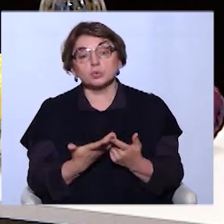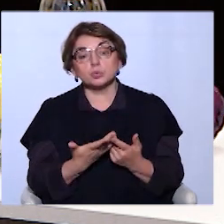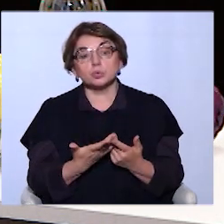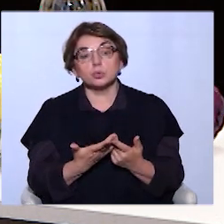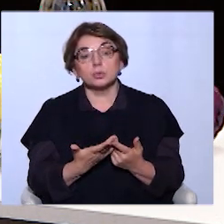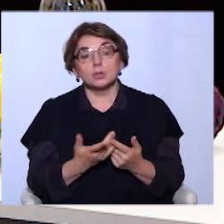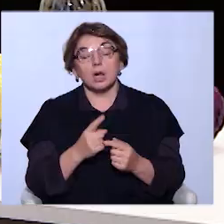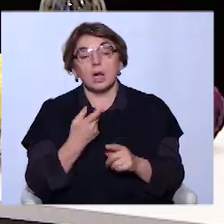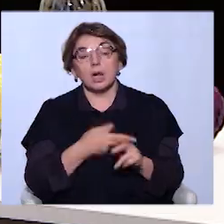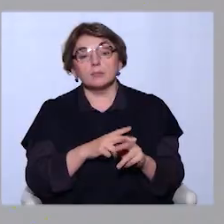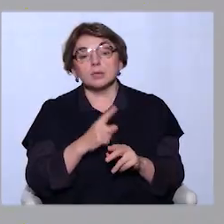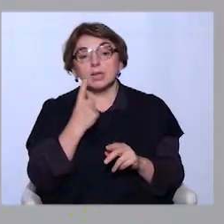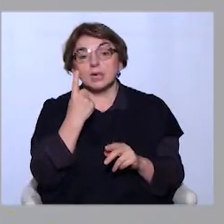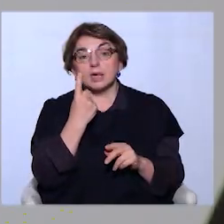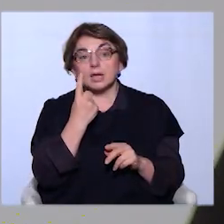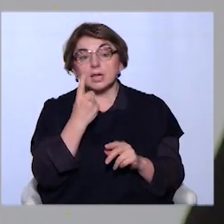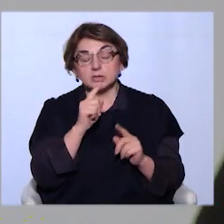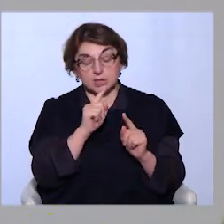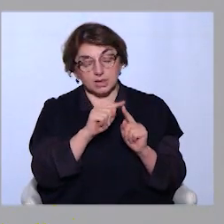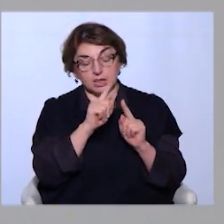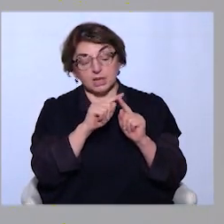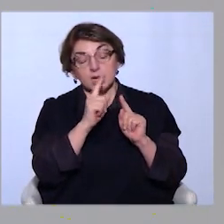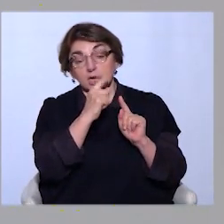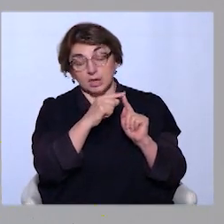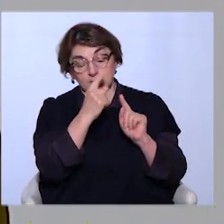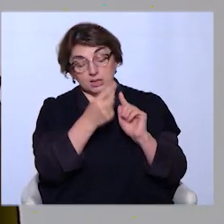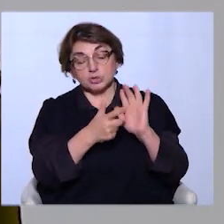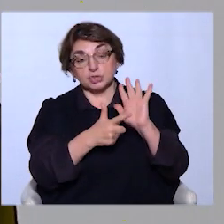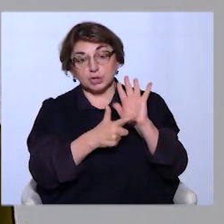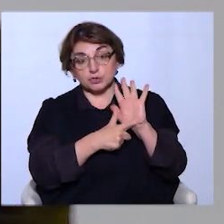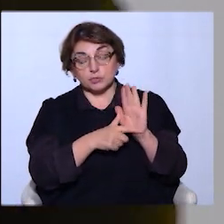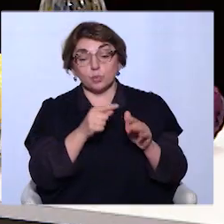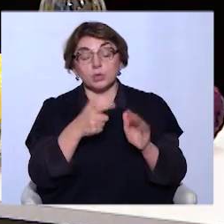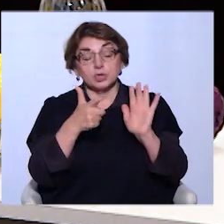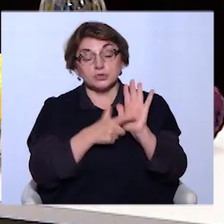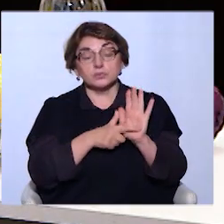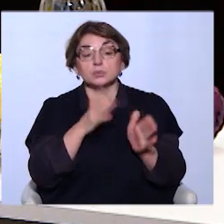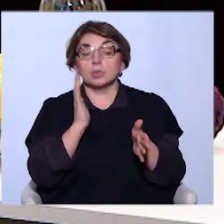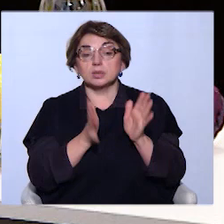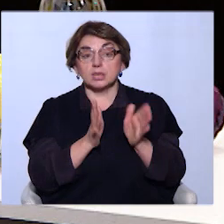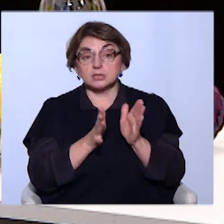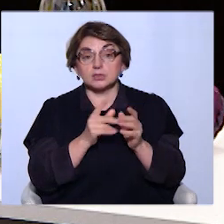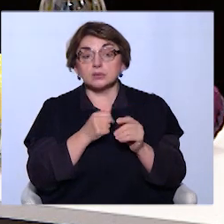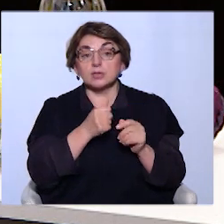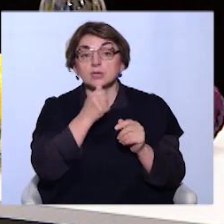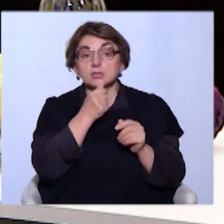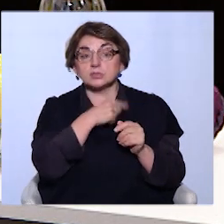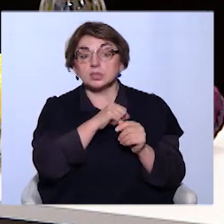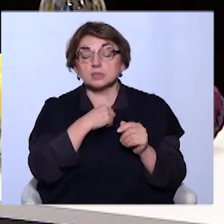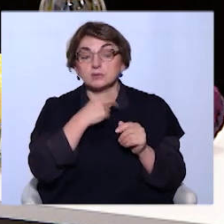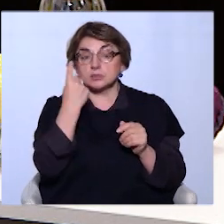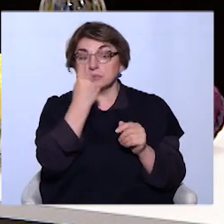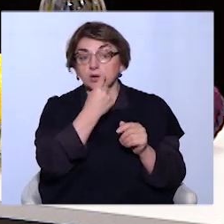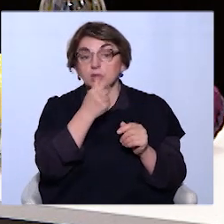პროდუქტებში და ამიტომ 1-დან 7-მდე მჟავა არია, 7 უკვე ნეიტრალური არია და ექსპერიმენტულად ჩენი თვალით